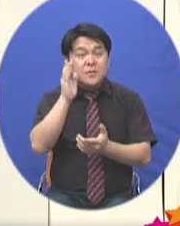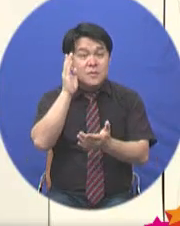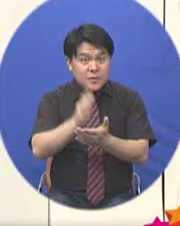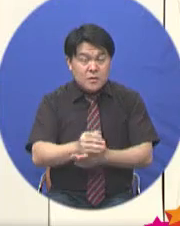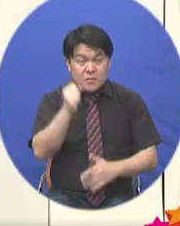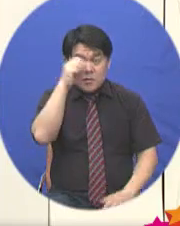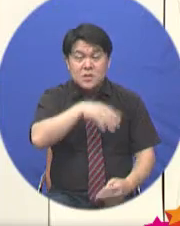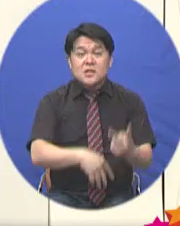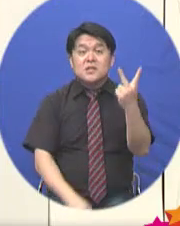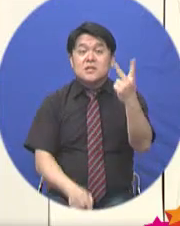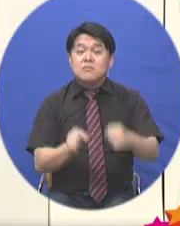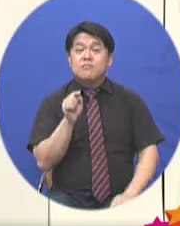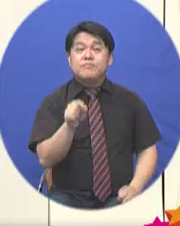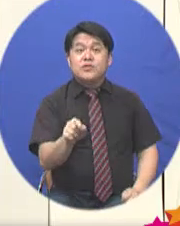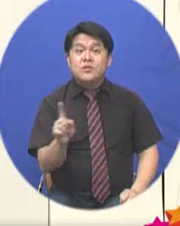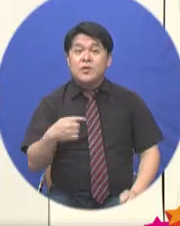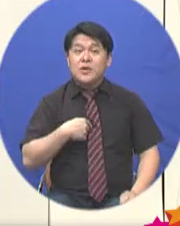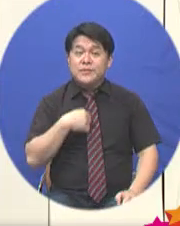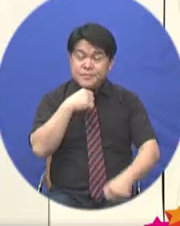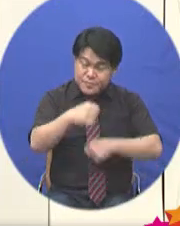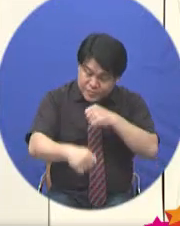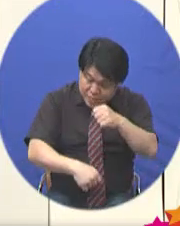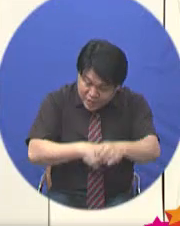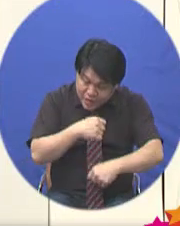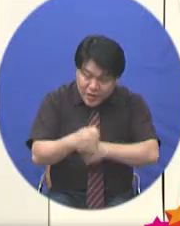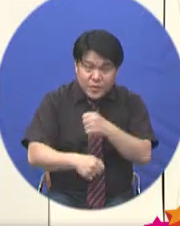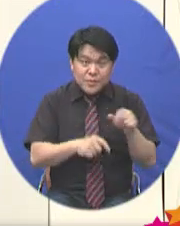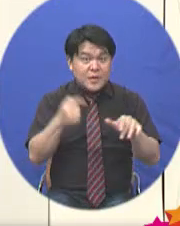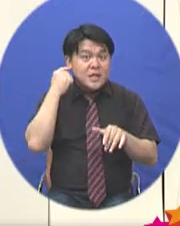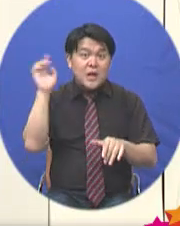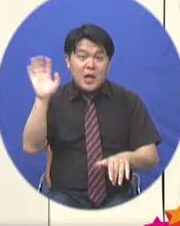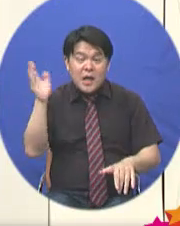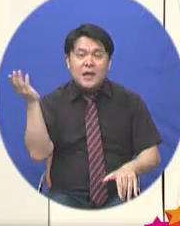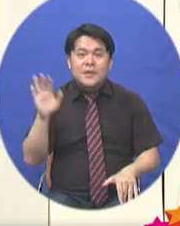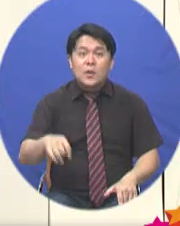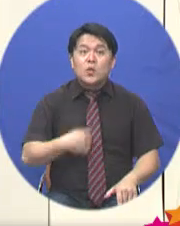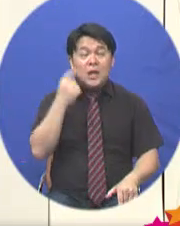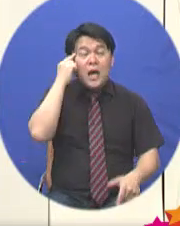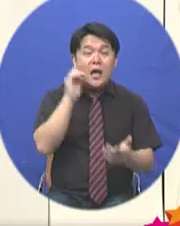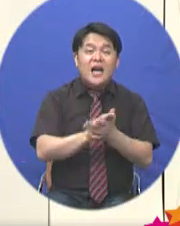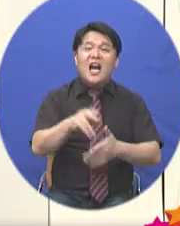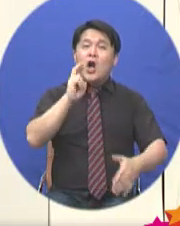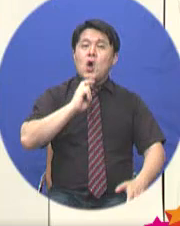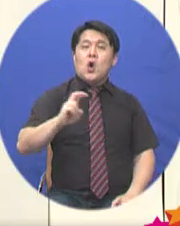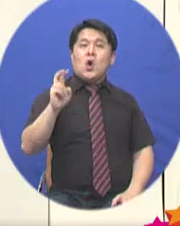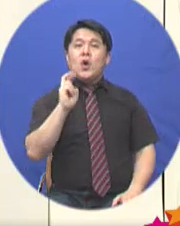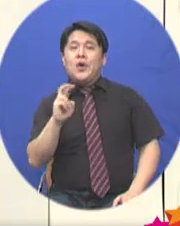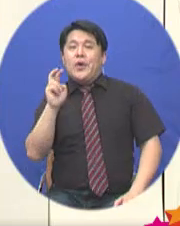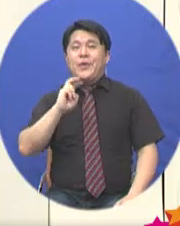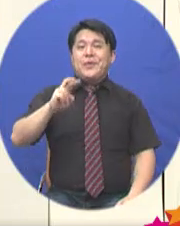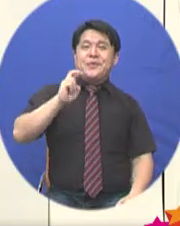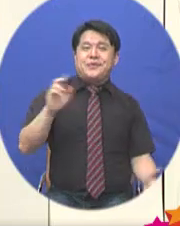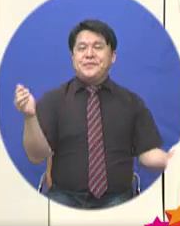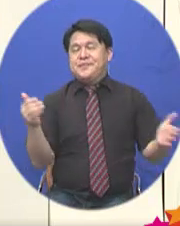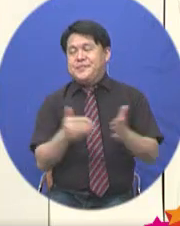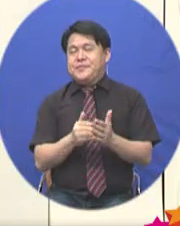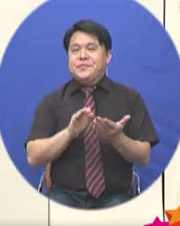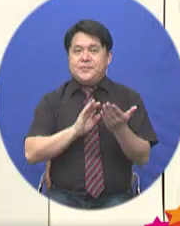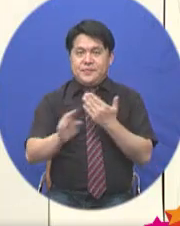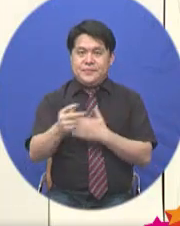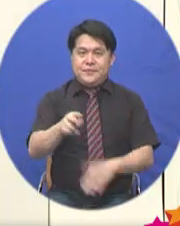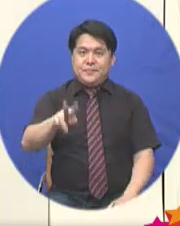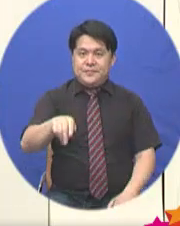반주 없이 본인이 좋아하시는 노래 1절 이상 부르신 후 똑같은 방법으로 우물정자 버튼 누르시고